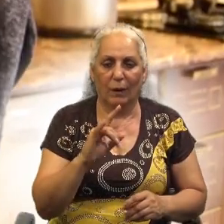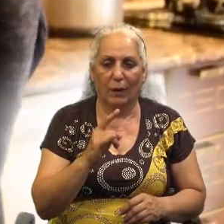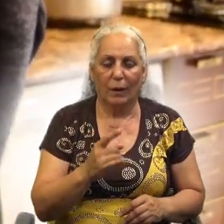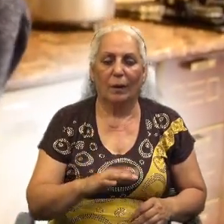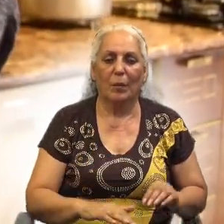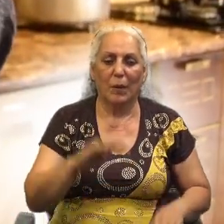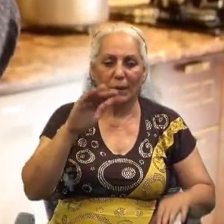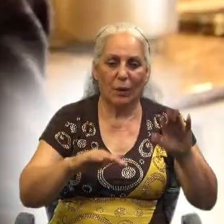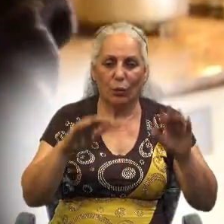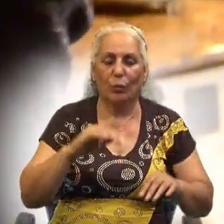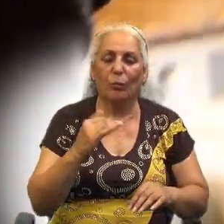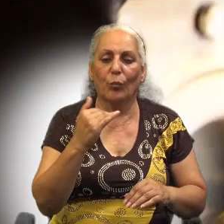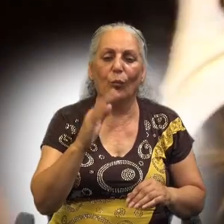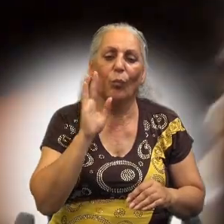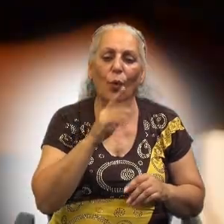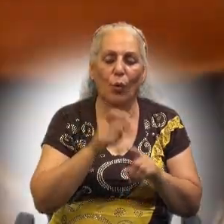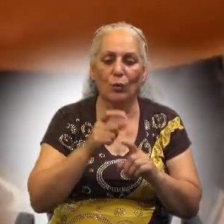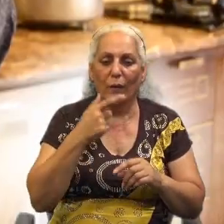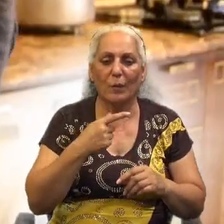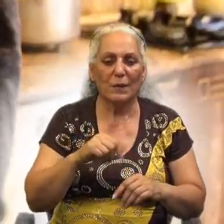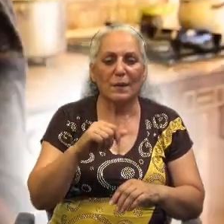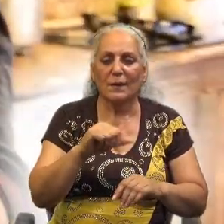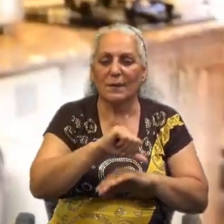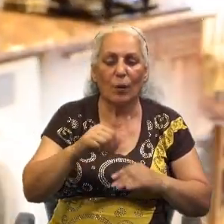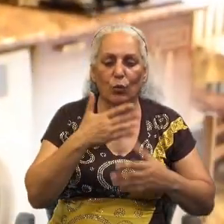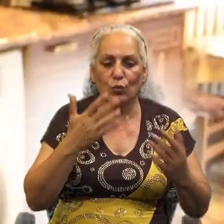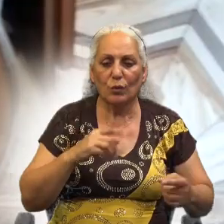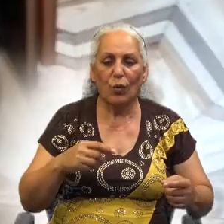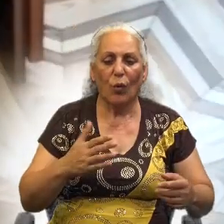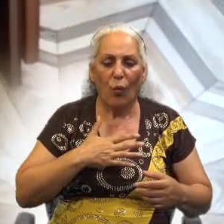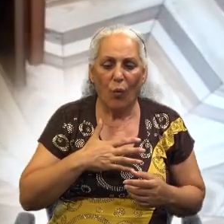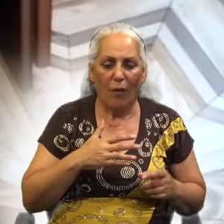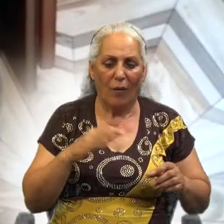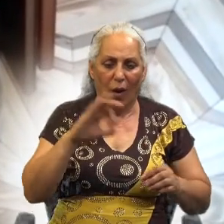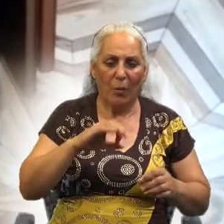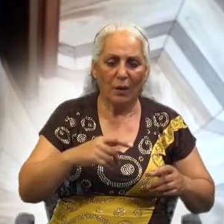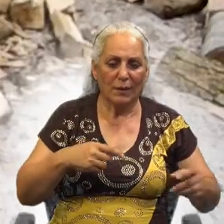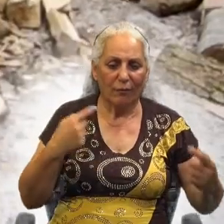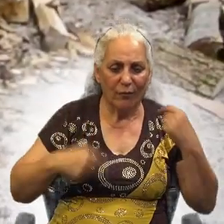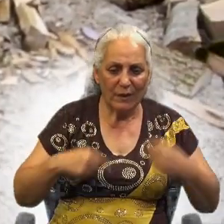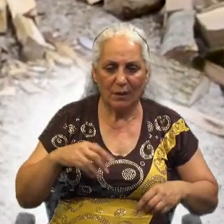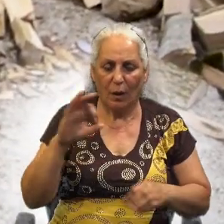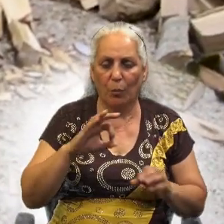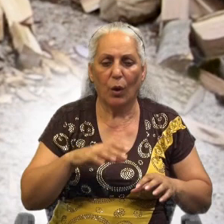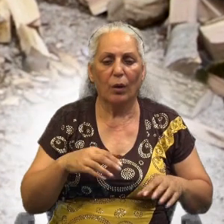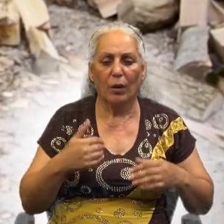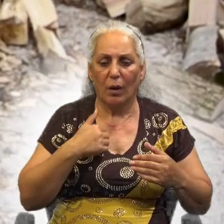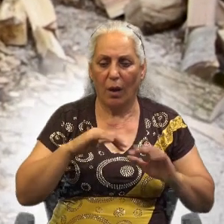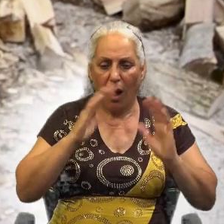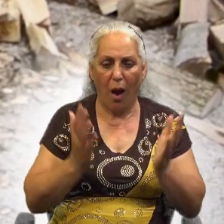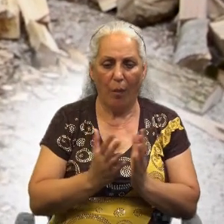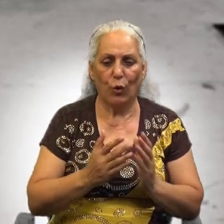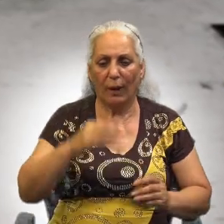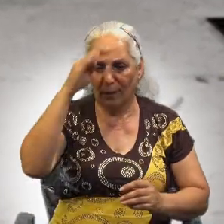մոր խոսքով դժվարությունները սահման չունեն, հոգեբանականից մինչև ֆիզիկական։ Ասում են, եւ տղամարդու եւ կնոջ գործ են անում։